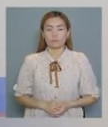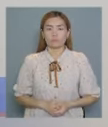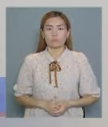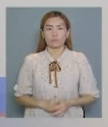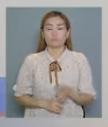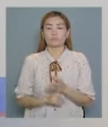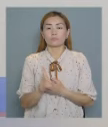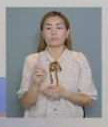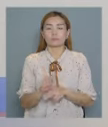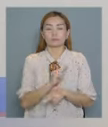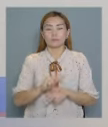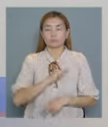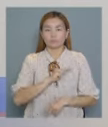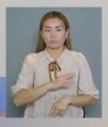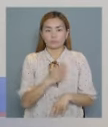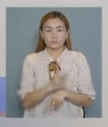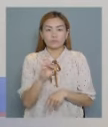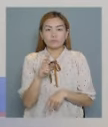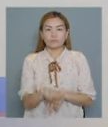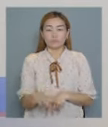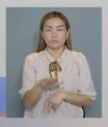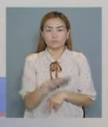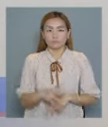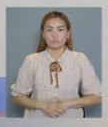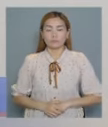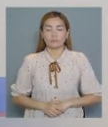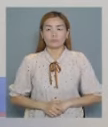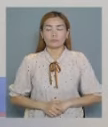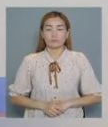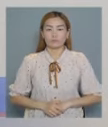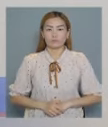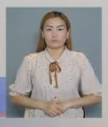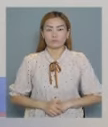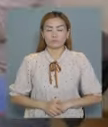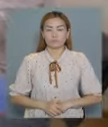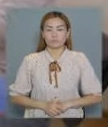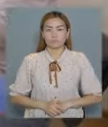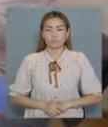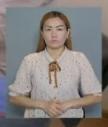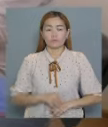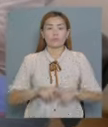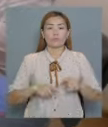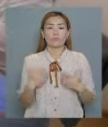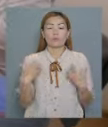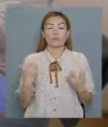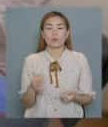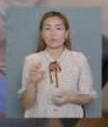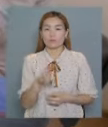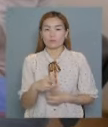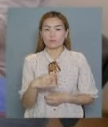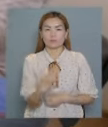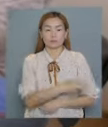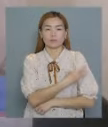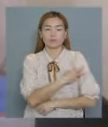начато капитальный ремонт в областном перинатальном центре, а также в областном туберкулезном диспансере. В сфере здравоохранения области 35